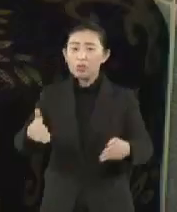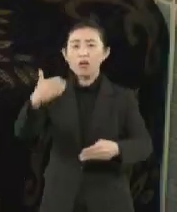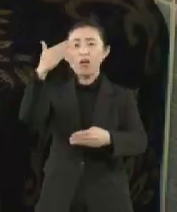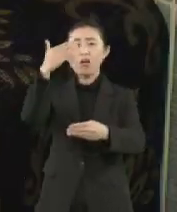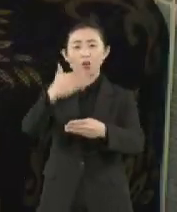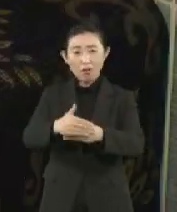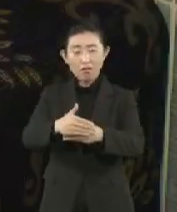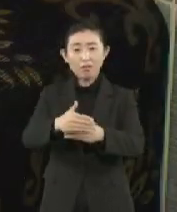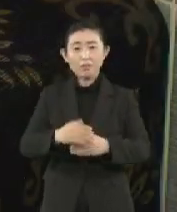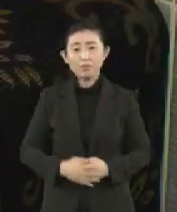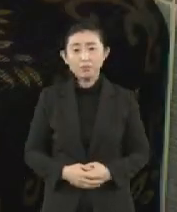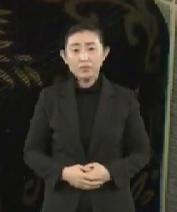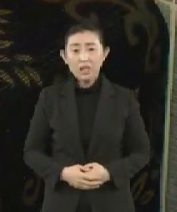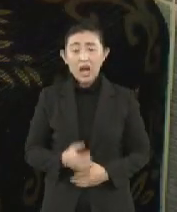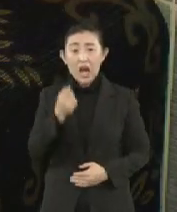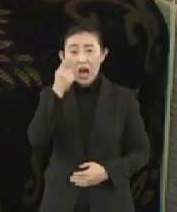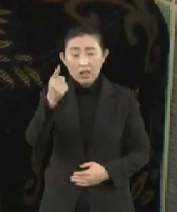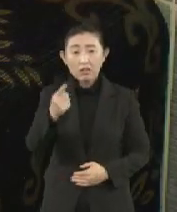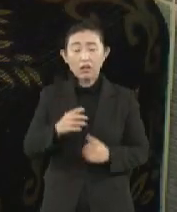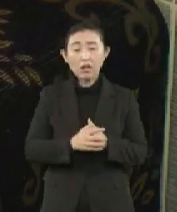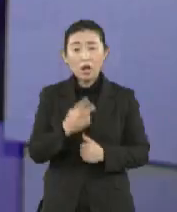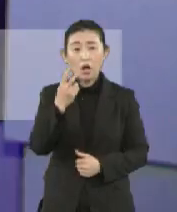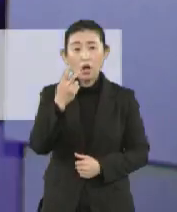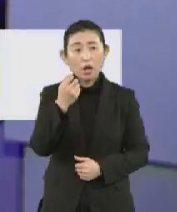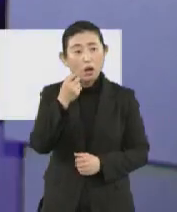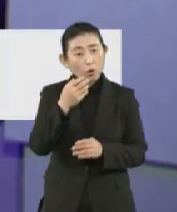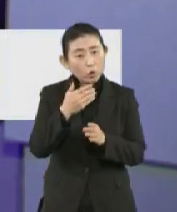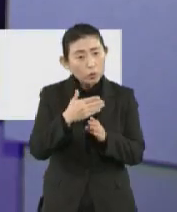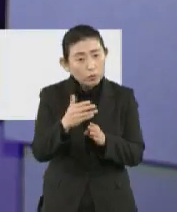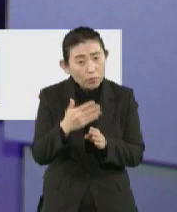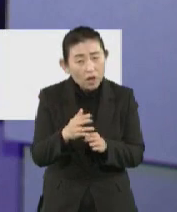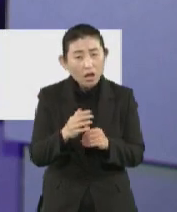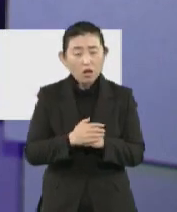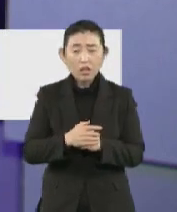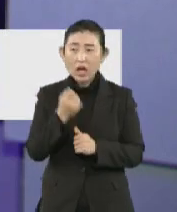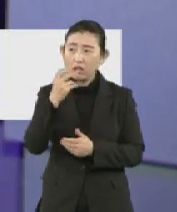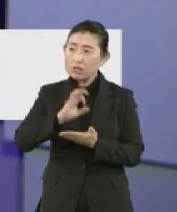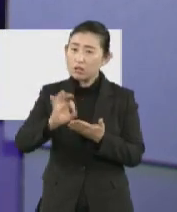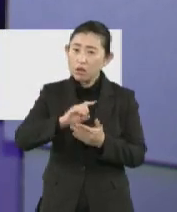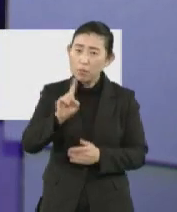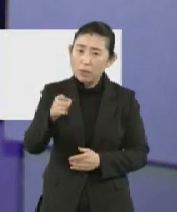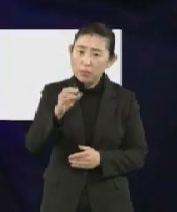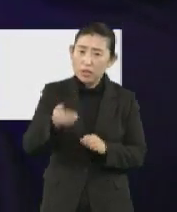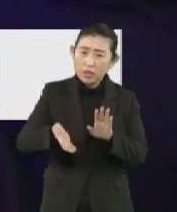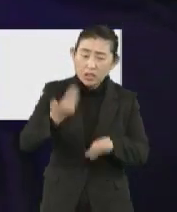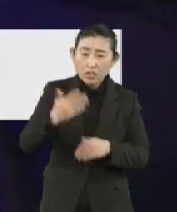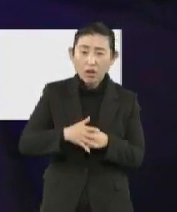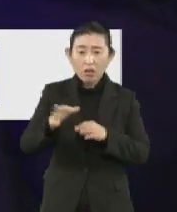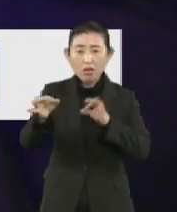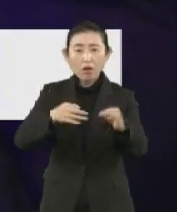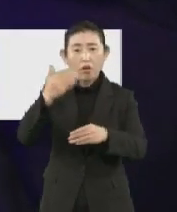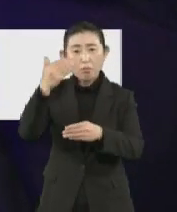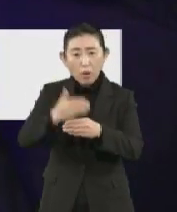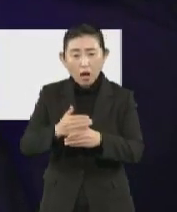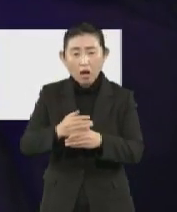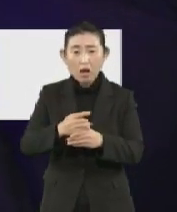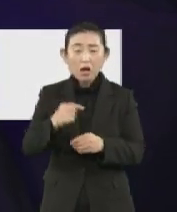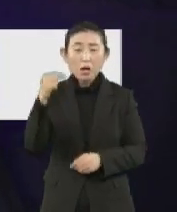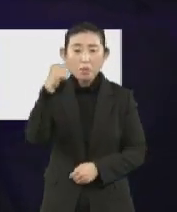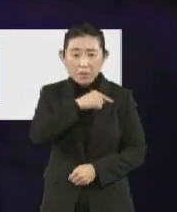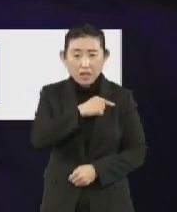휴업 상태입니다. 월 임대료와 관리비 등 매달 들어갈 돈이 수백만 원인데 영업을 못하다 보니 빚을